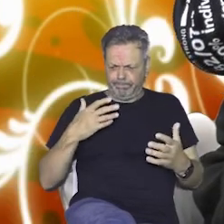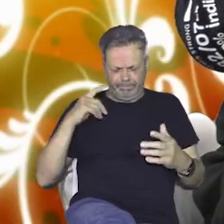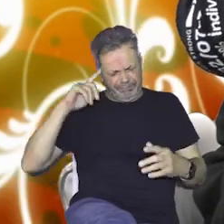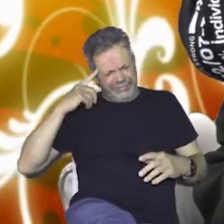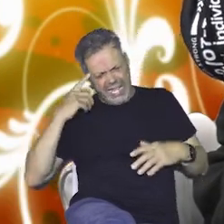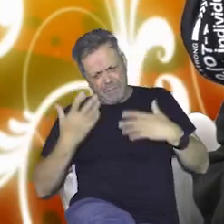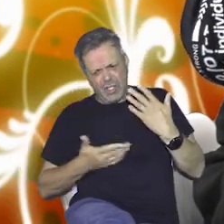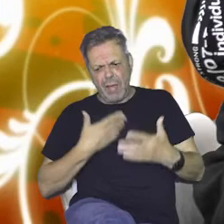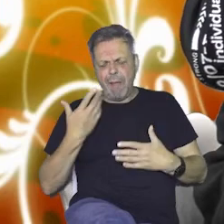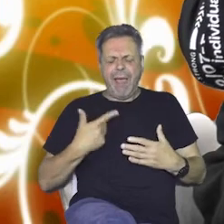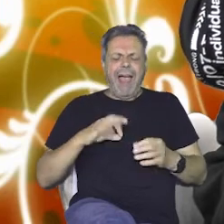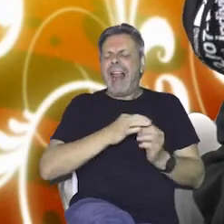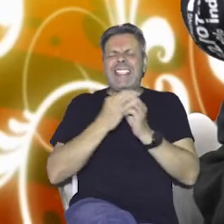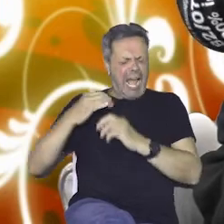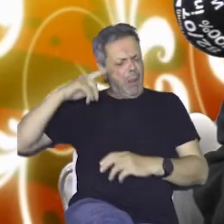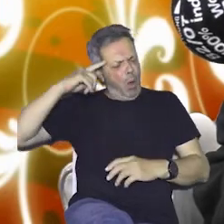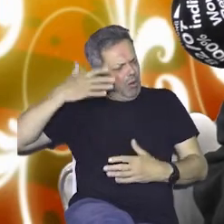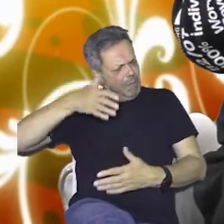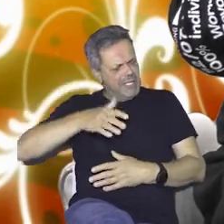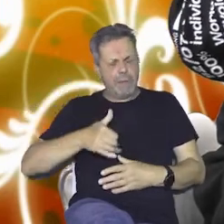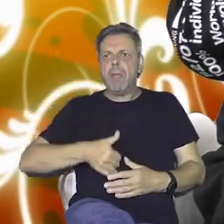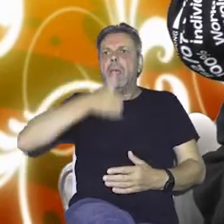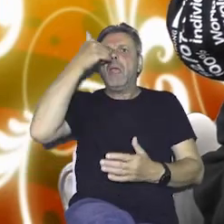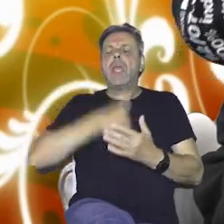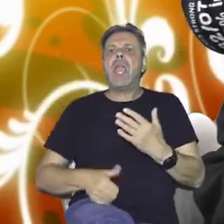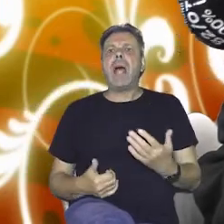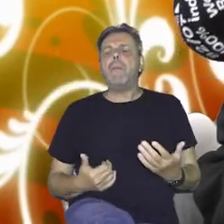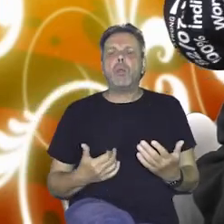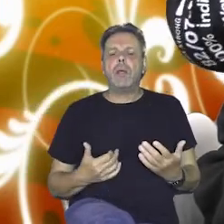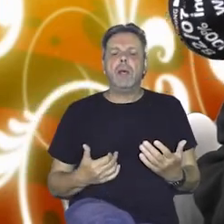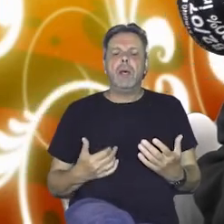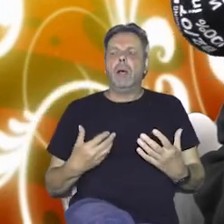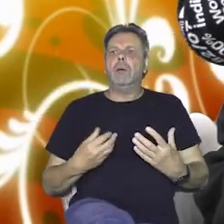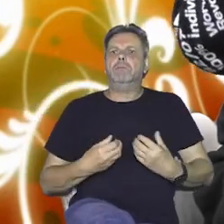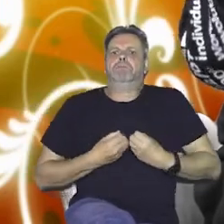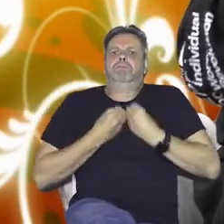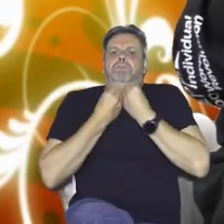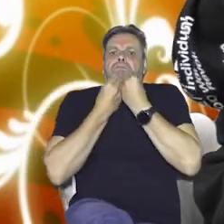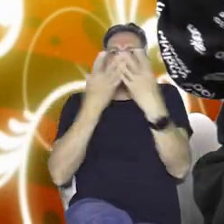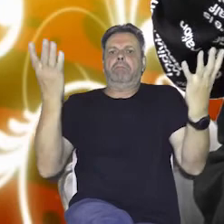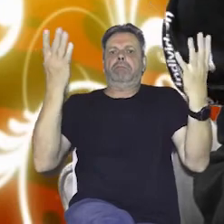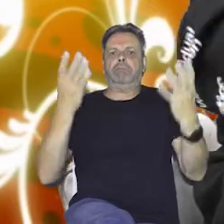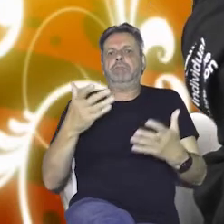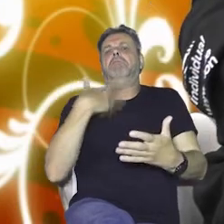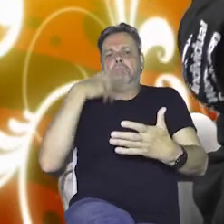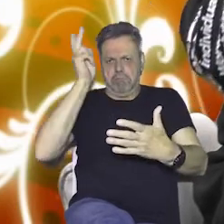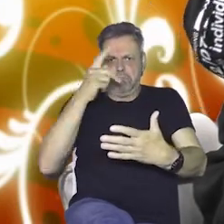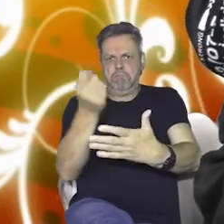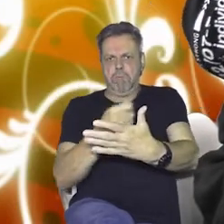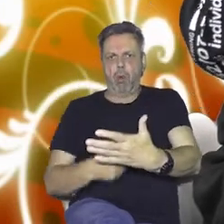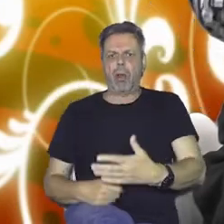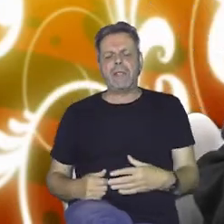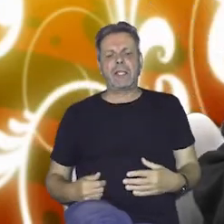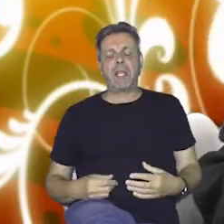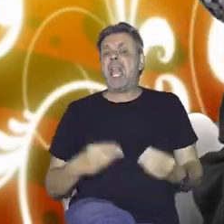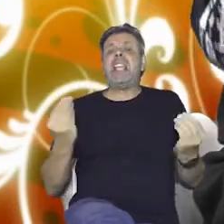ali stalno mi je u podsvijesti. Mm-hmm. I onda jednog dana ona samo izađe, sazrije. Mm-hmm. Sad, šta je to,